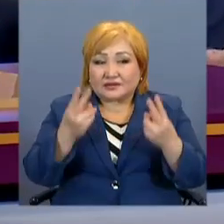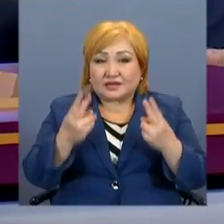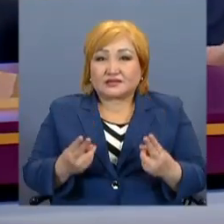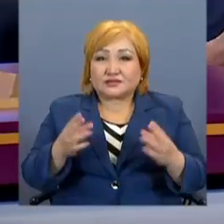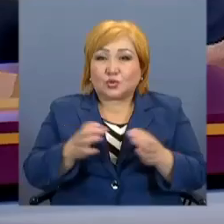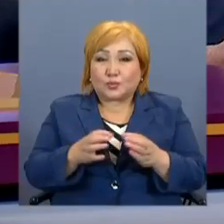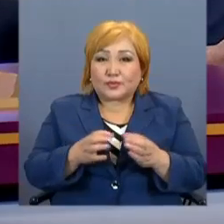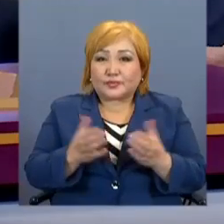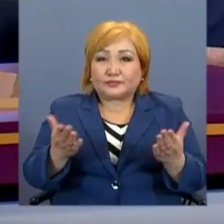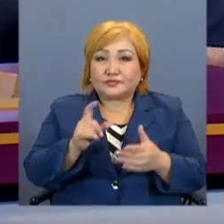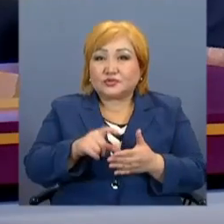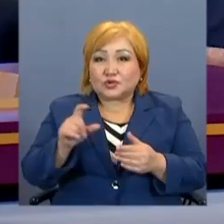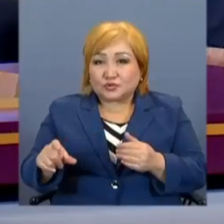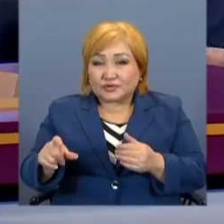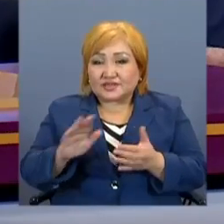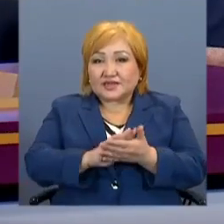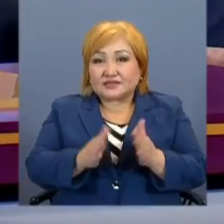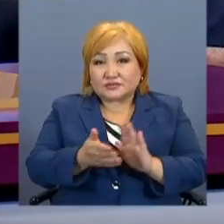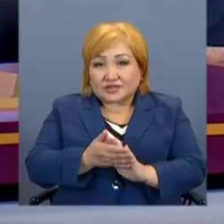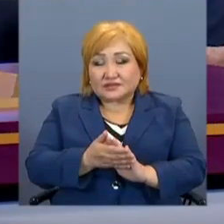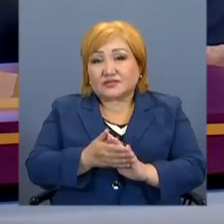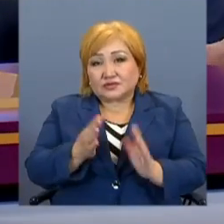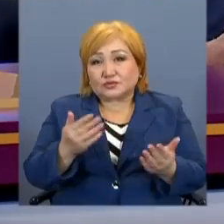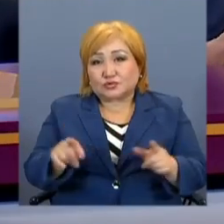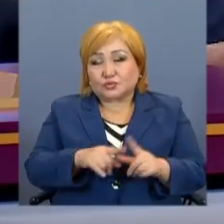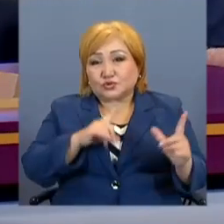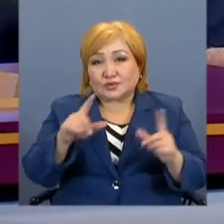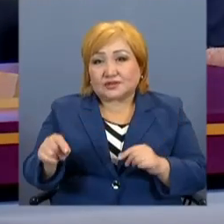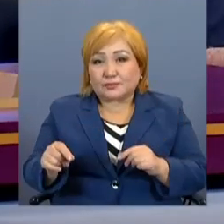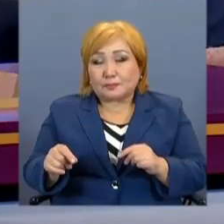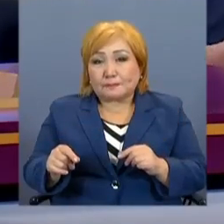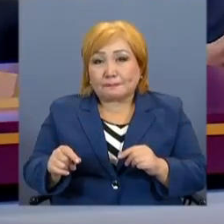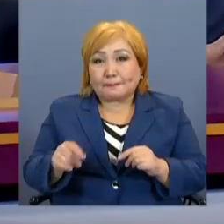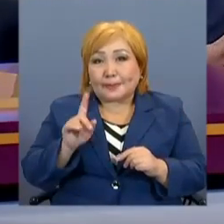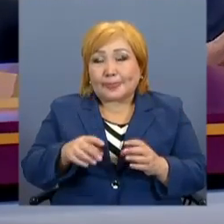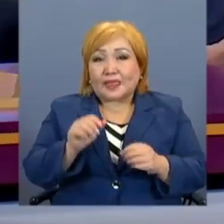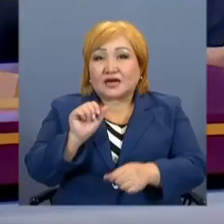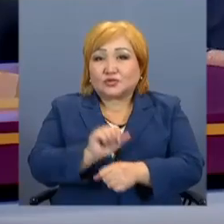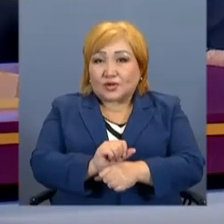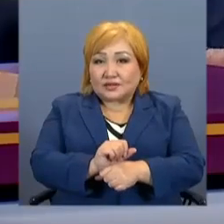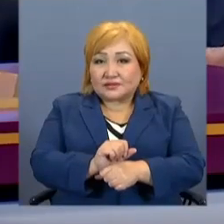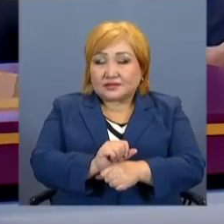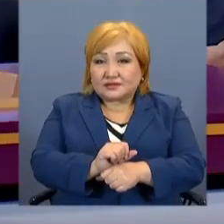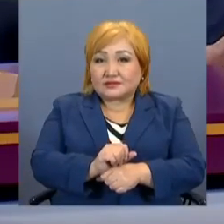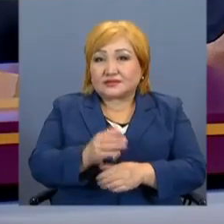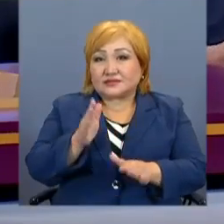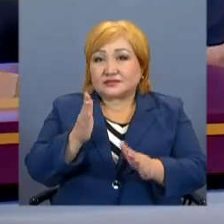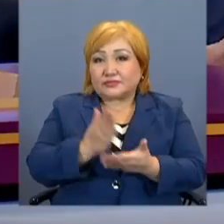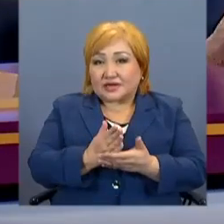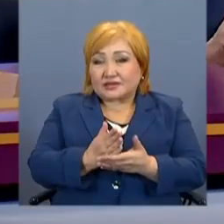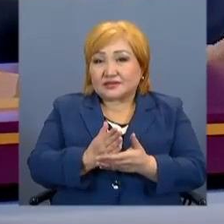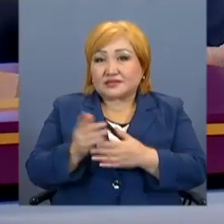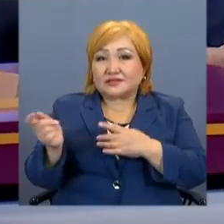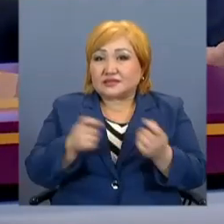жолаушыларменен келісім шарт арқылы жүреді. Енді тұрақты нелерде тасымалды енді шығып атқан